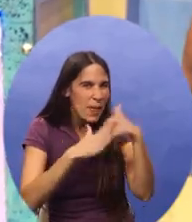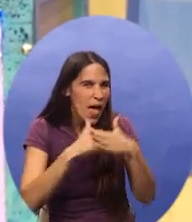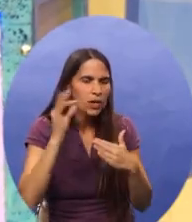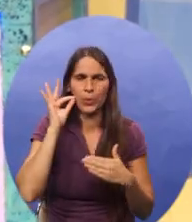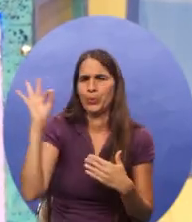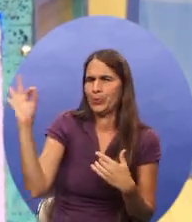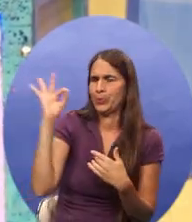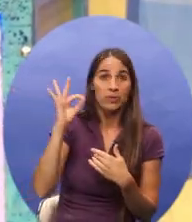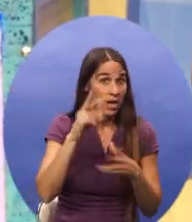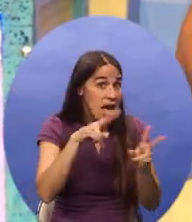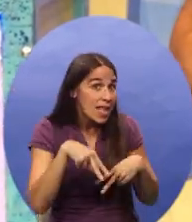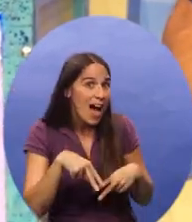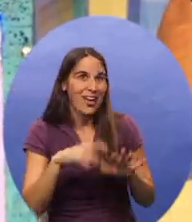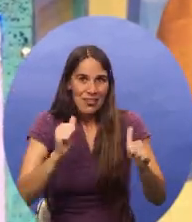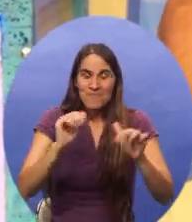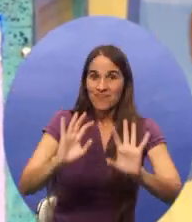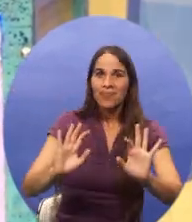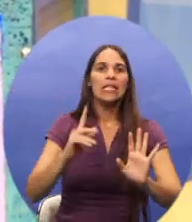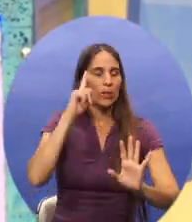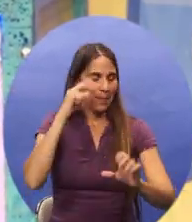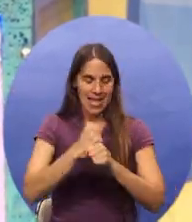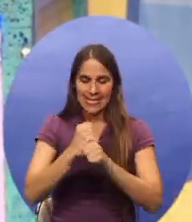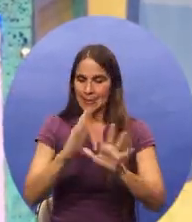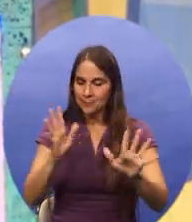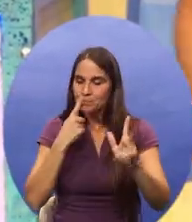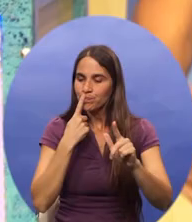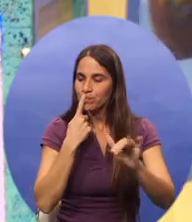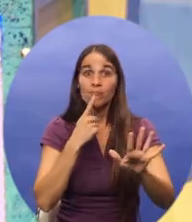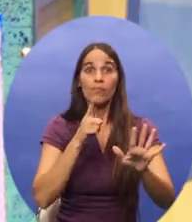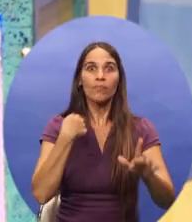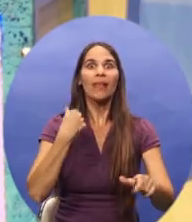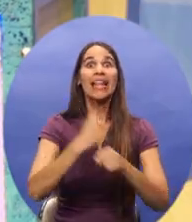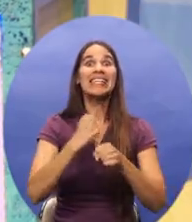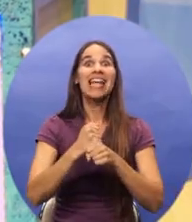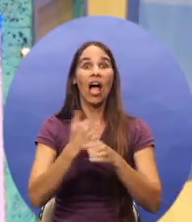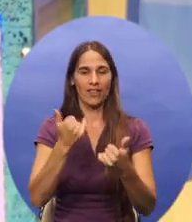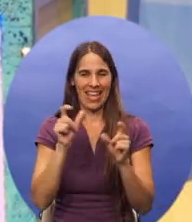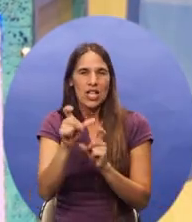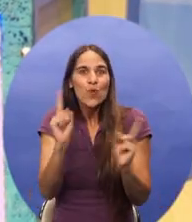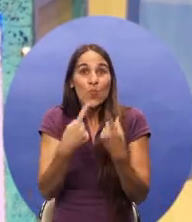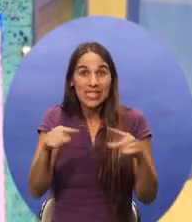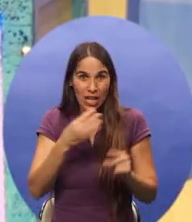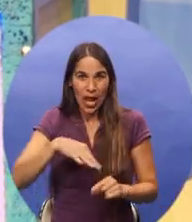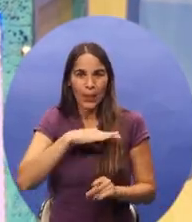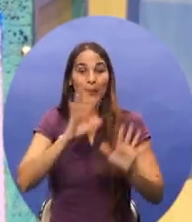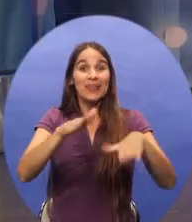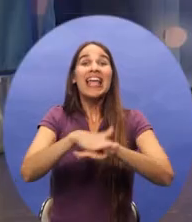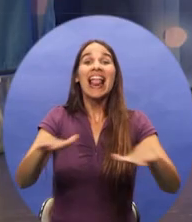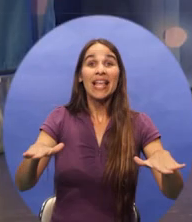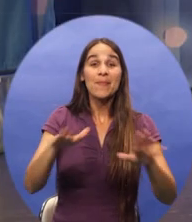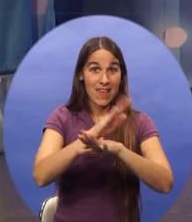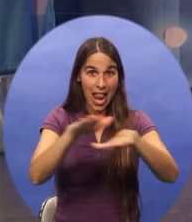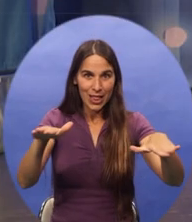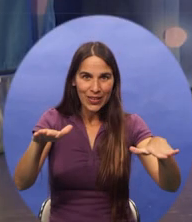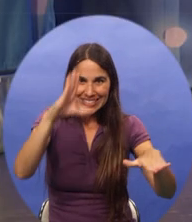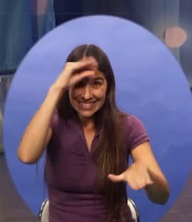בנאי? לא חזר? טוב, אז אני יודע מה אני אעשה. אני אעשה עכשיו את פינת המוזיקה שלנו. כן, כן.